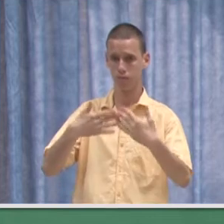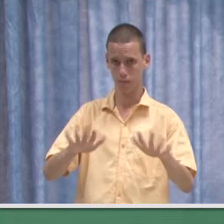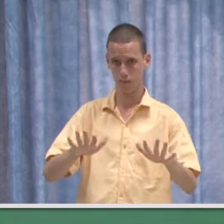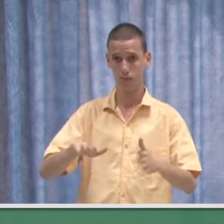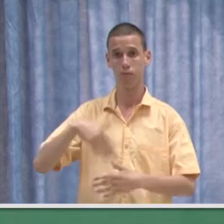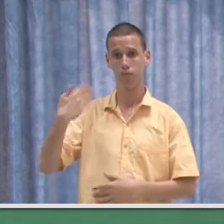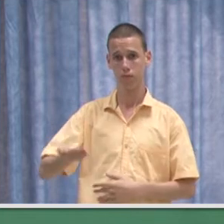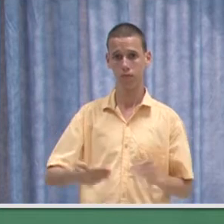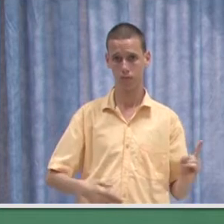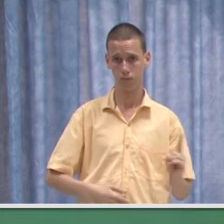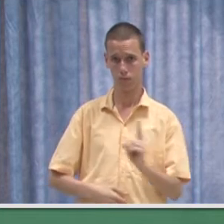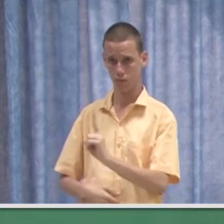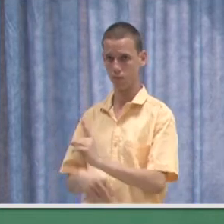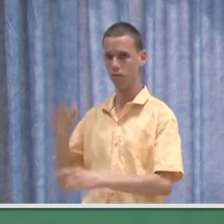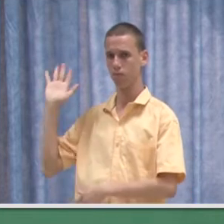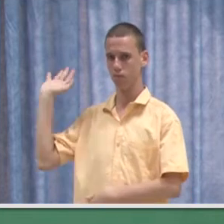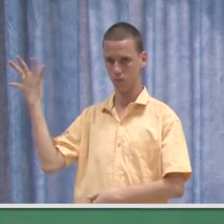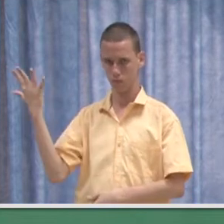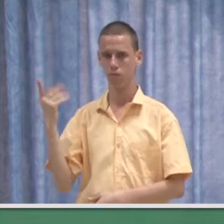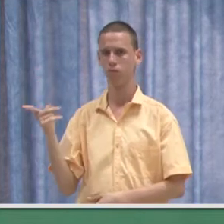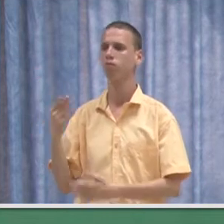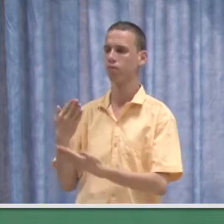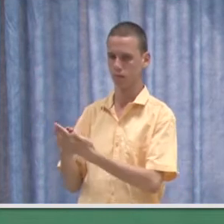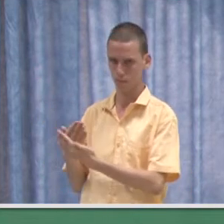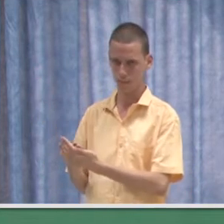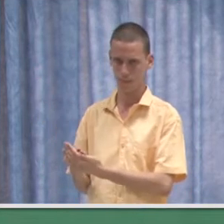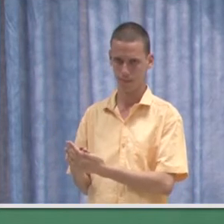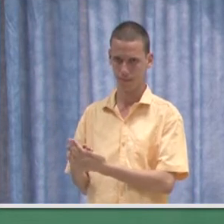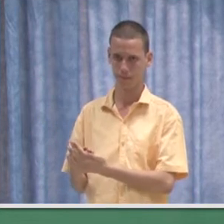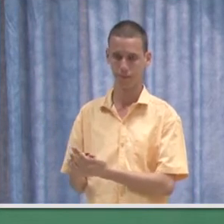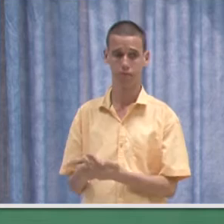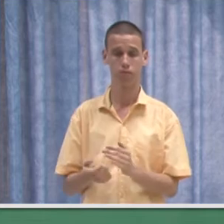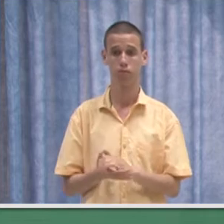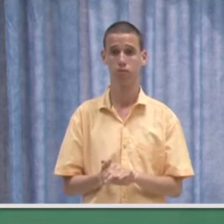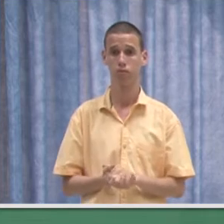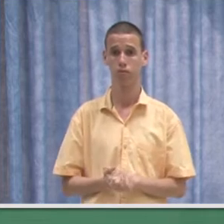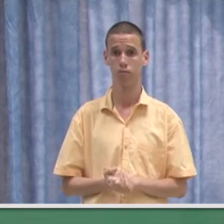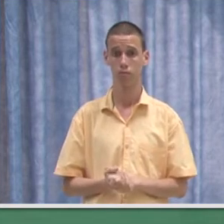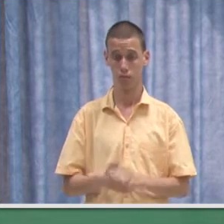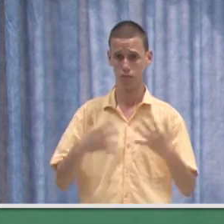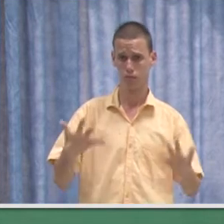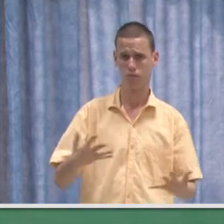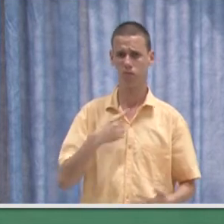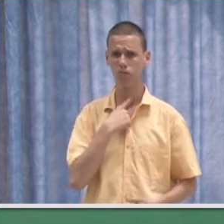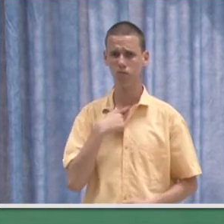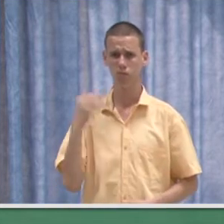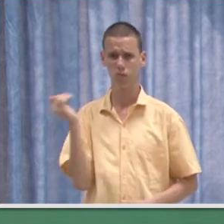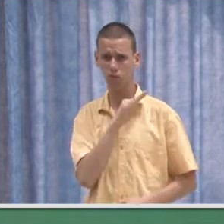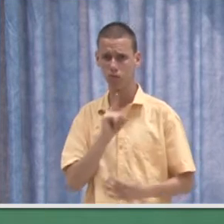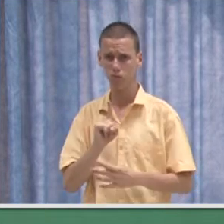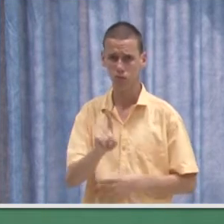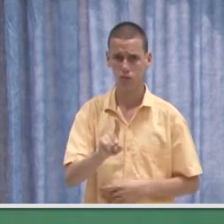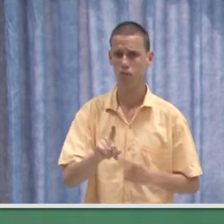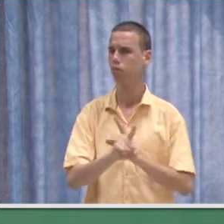voir, nous, c'est une activité contrôlée, pas pour commencer. Tout de suite, comment ça a commencé? Puis il y avait un des bonnes private flights qui